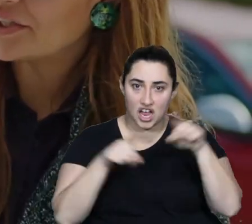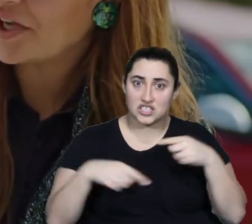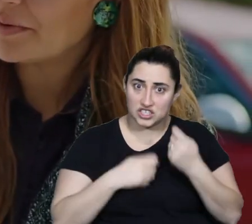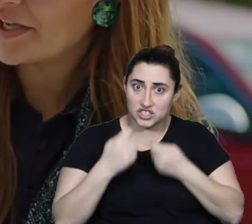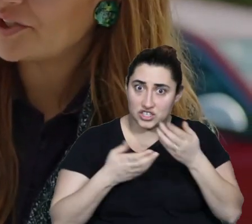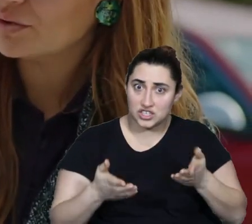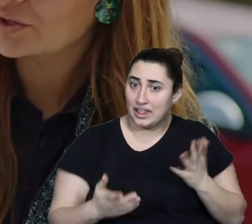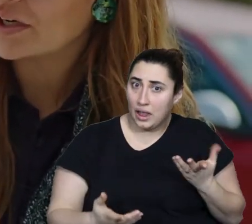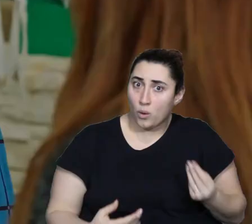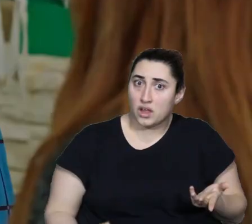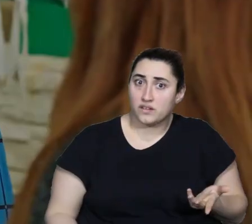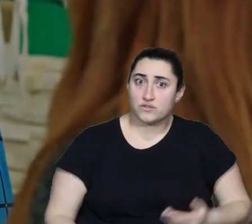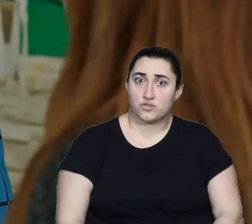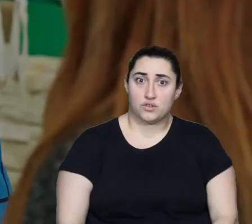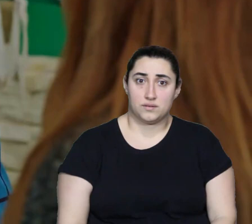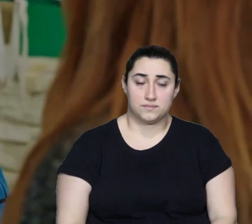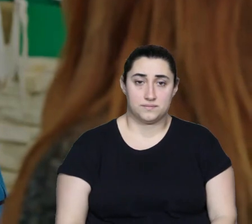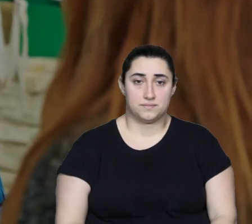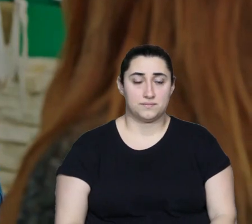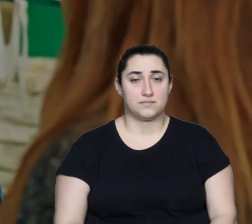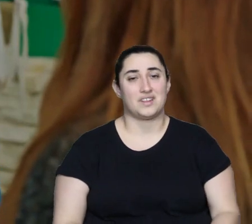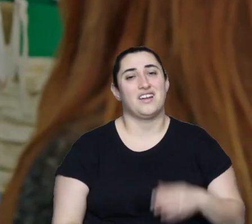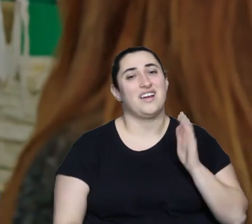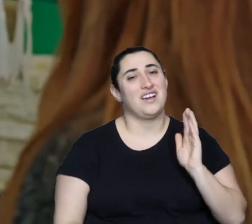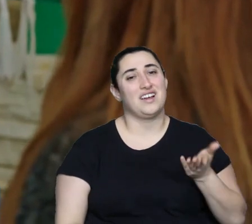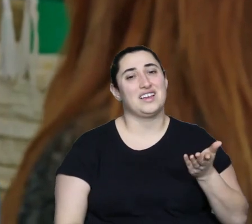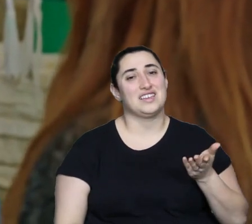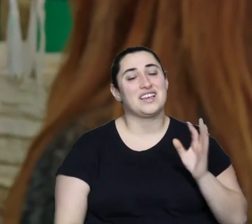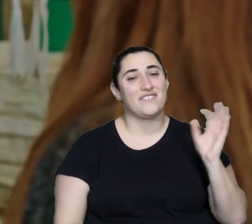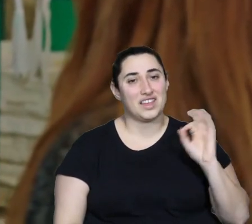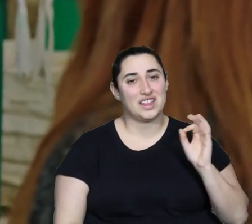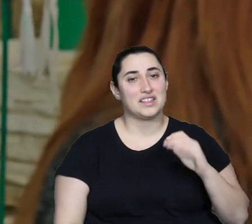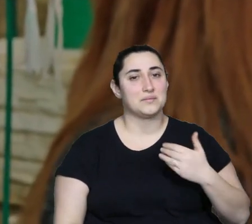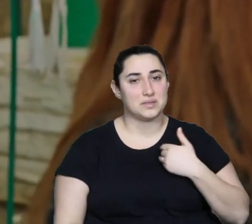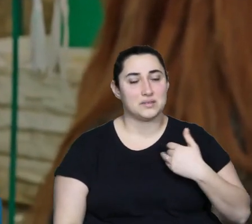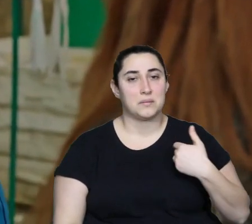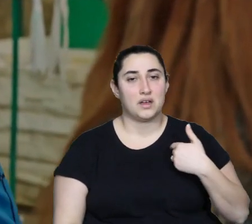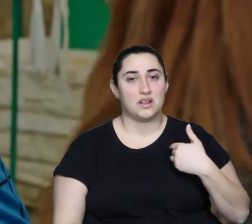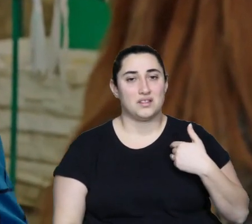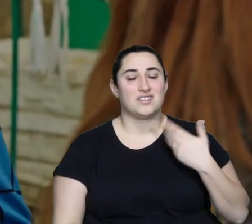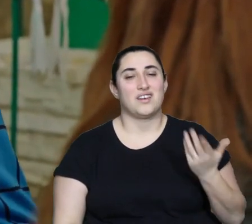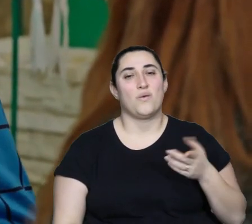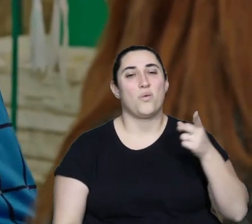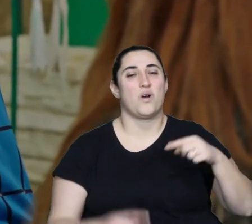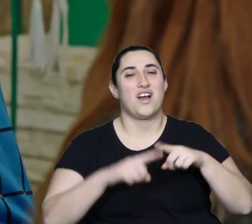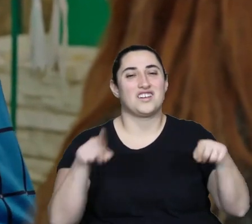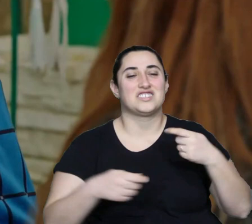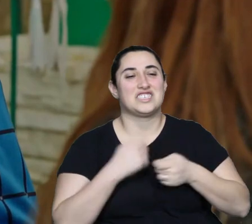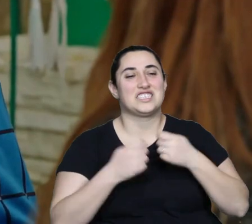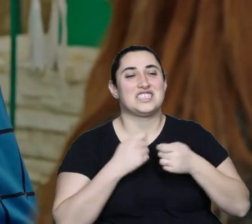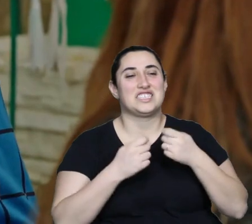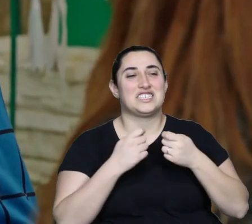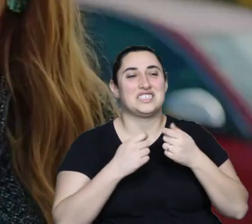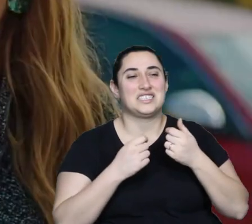işini işte Yaşar Bey, ne işin olacak? Ay evet, biz ben ya o arsa işini bitirmekte